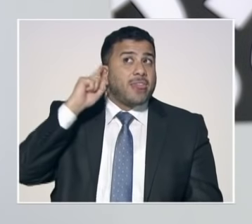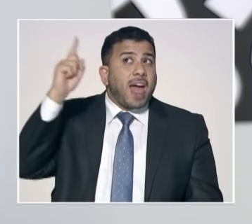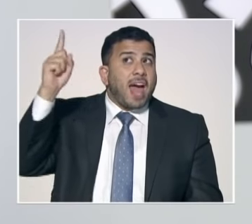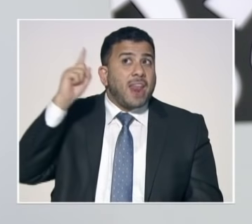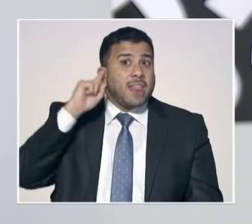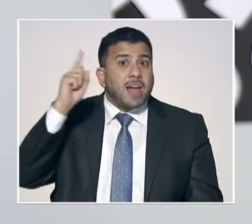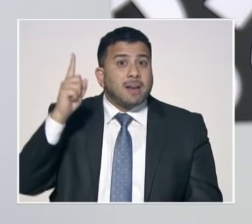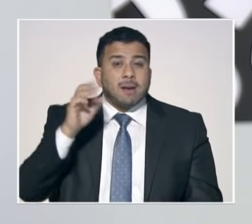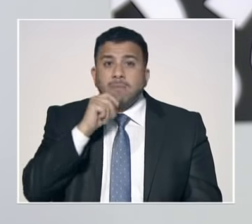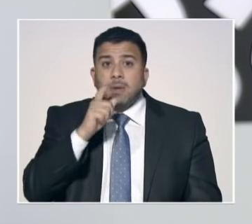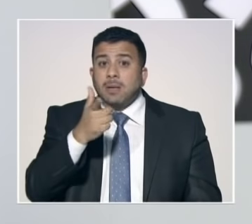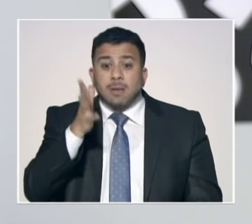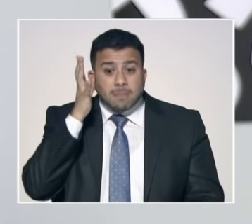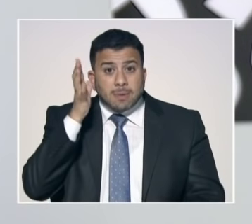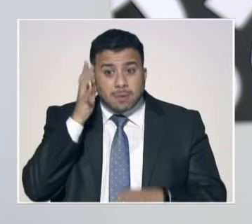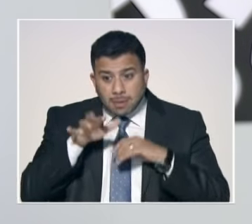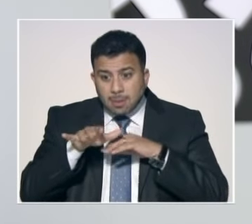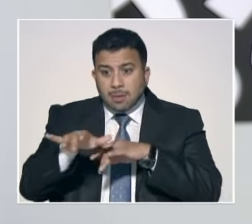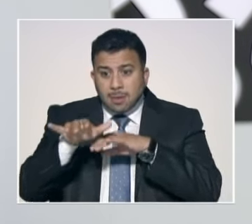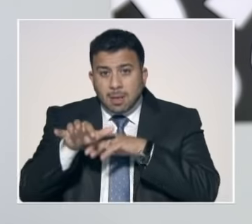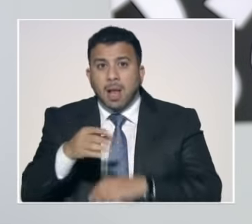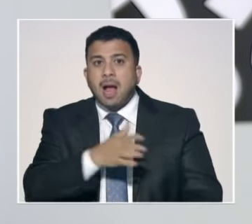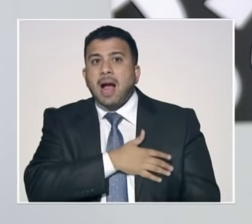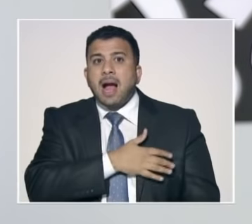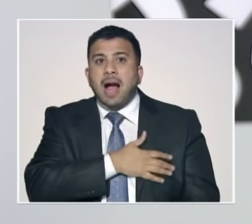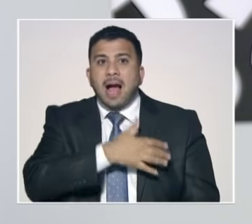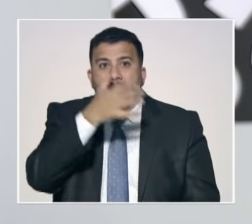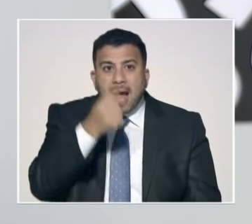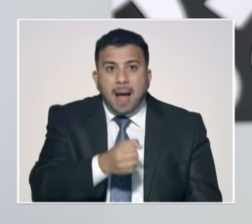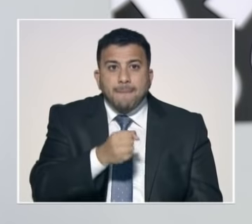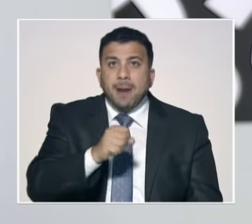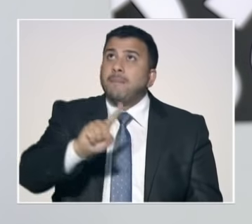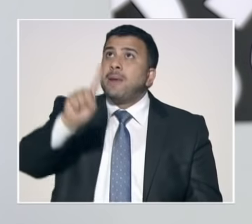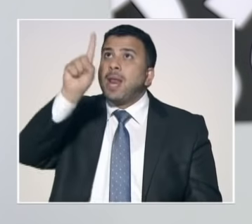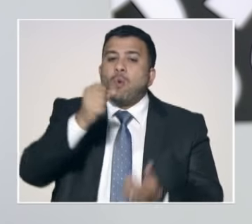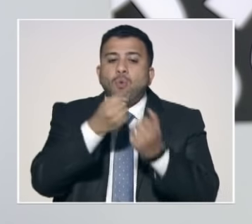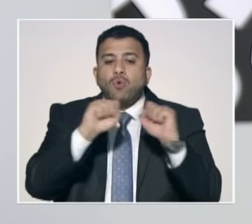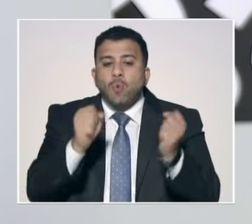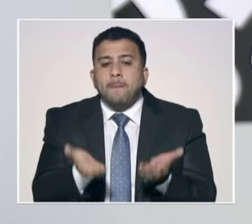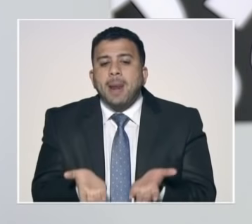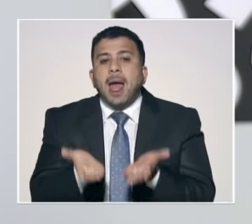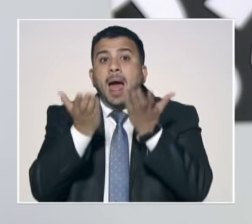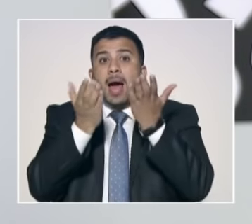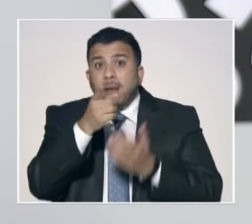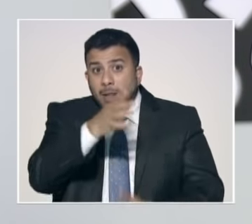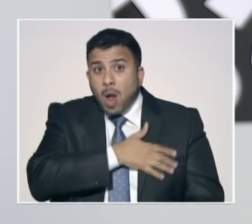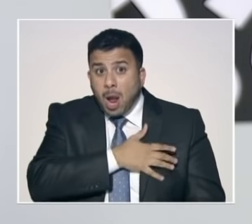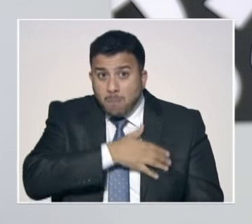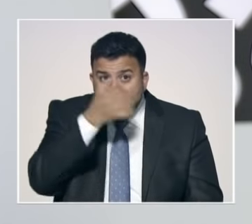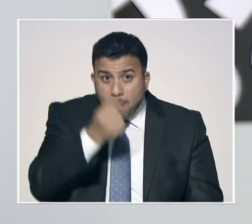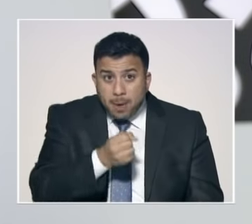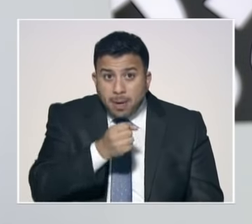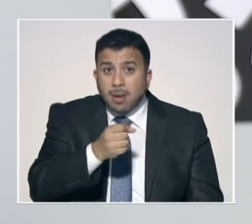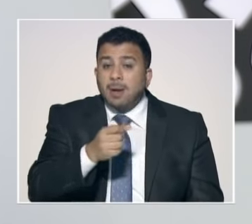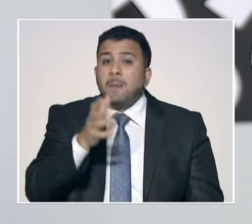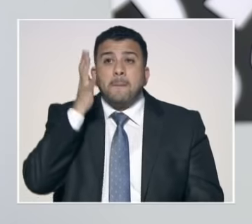وعلا إنما يعمر مساجد الله من آمن بالله واليوم الآخر، قل جل وعلا وأن المساجد